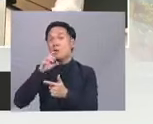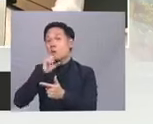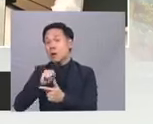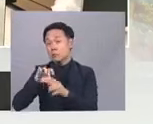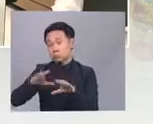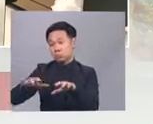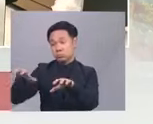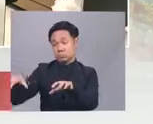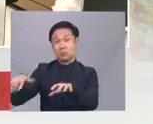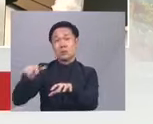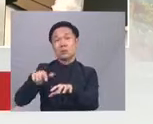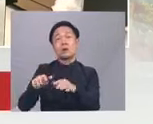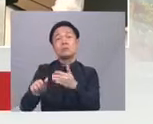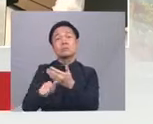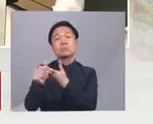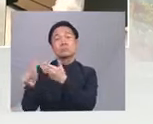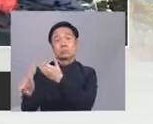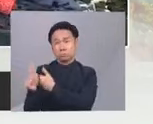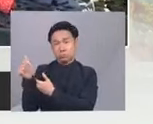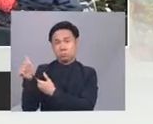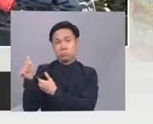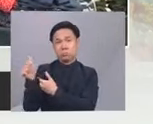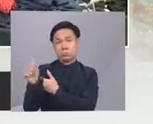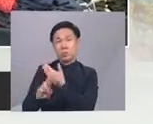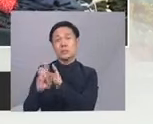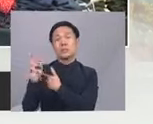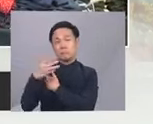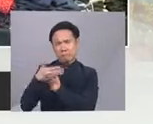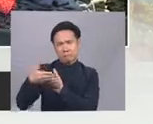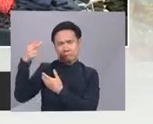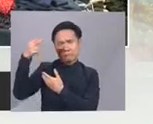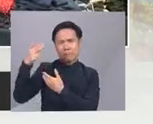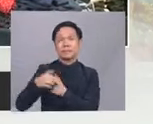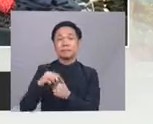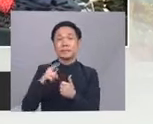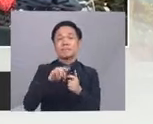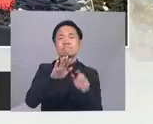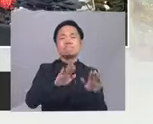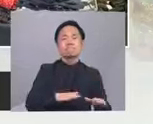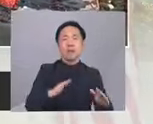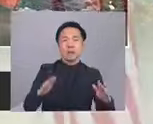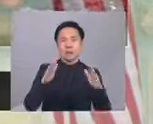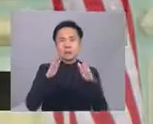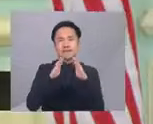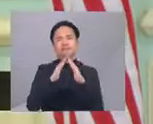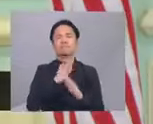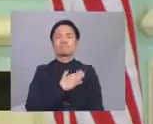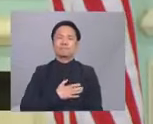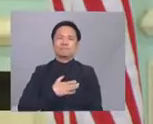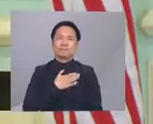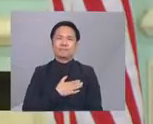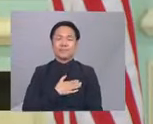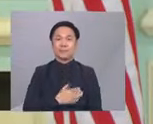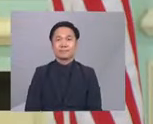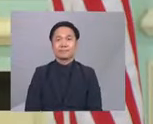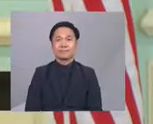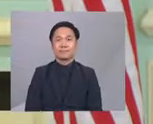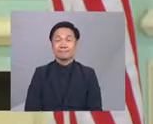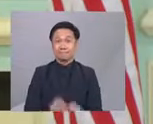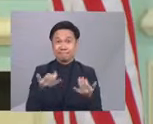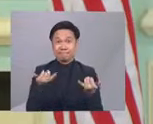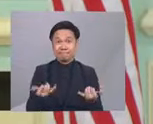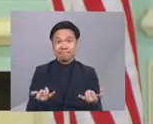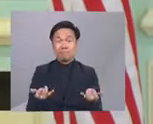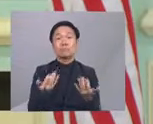ini. Terus kekal di rumah untuk terus kekal selamat. Stay home, stay safe. Saya buka